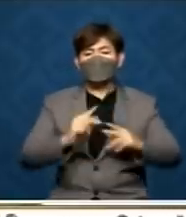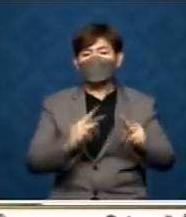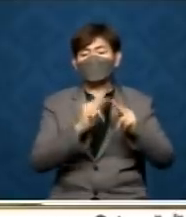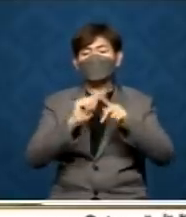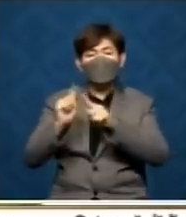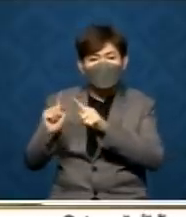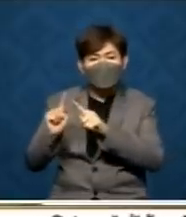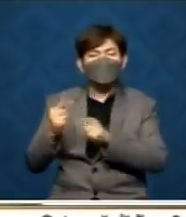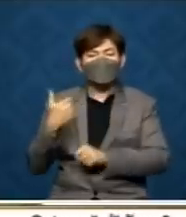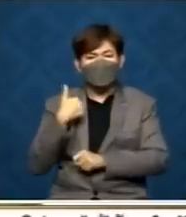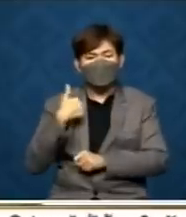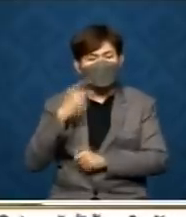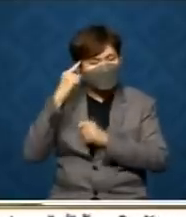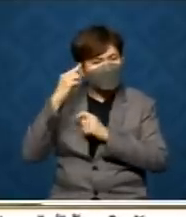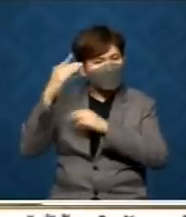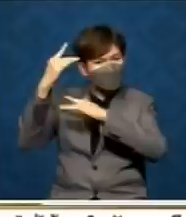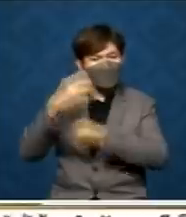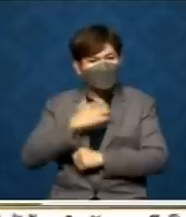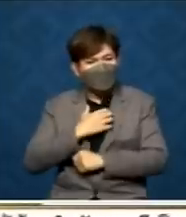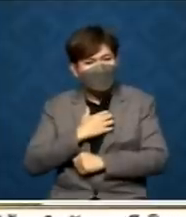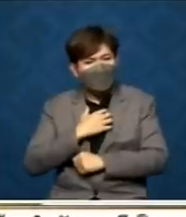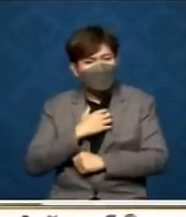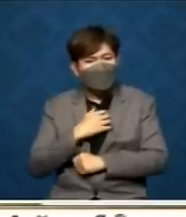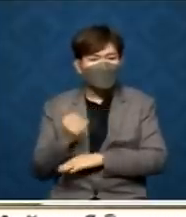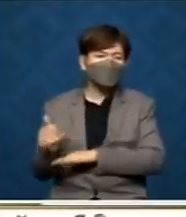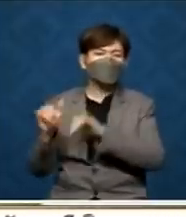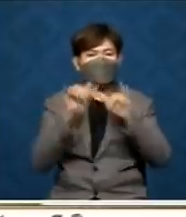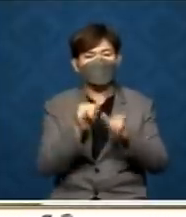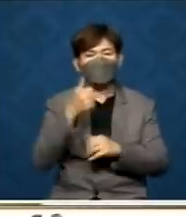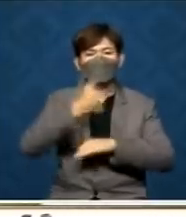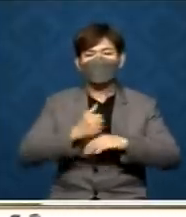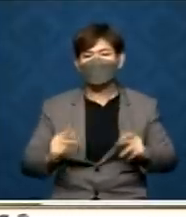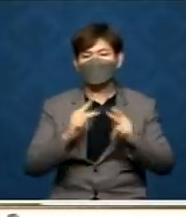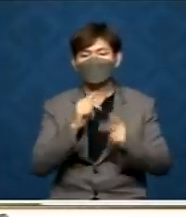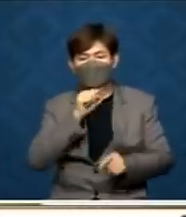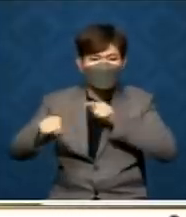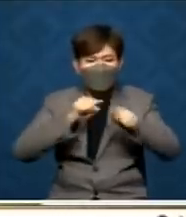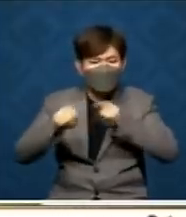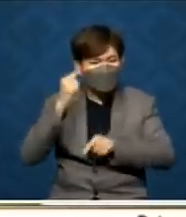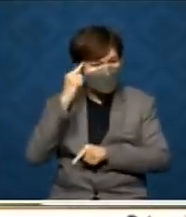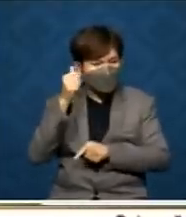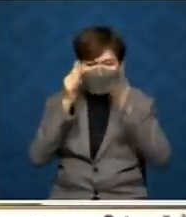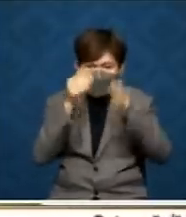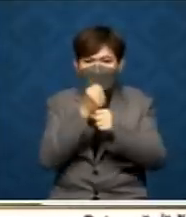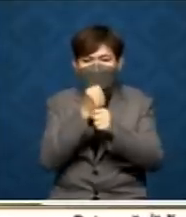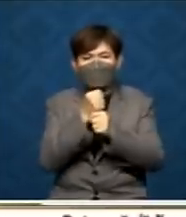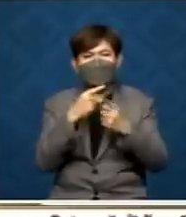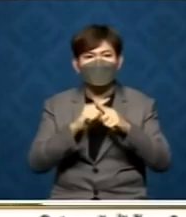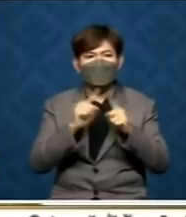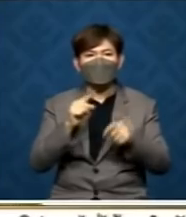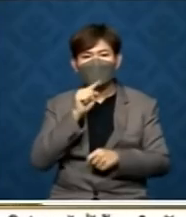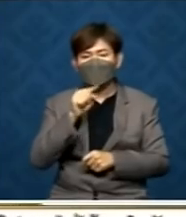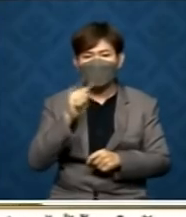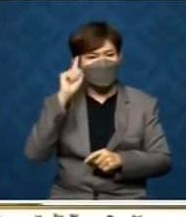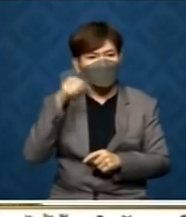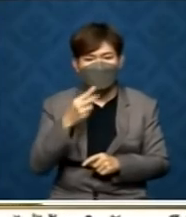เนี่ยอย่าตั้งความหวังไว้สูงมาอยู่กับช่วงนี้ปั๊มสั่งฟุดๆๆคิดดีจริงๆตั้งใจจริงไปปั๊บสั่งงานไม่เป็น